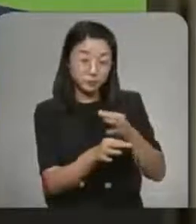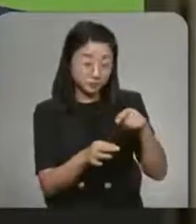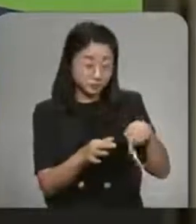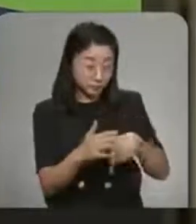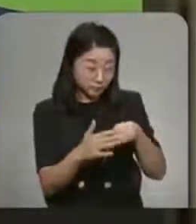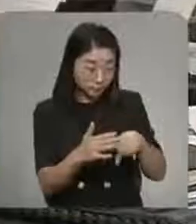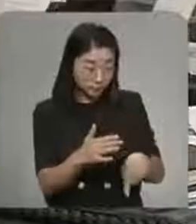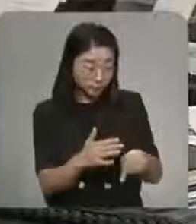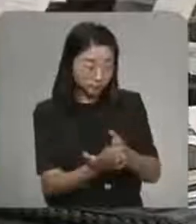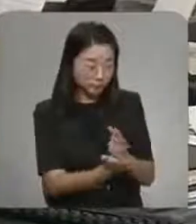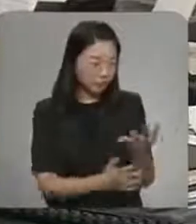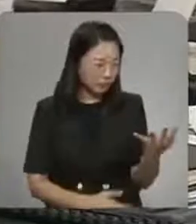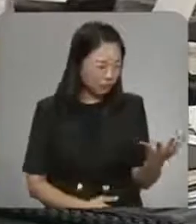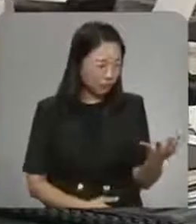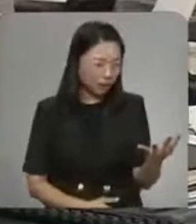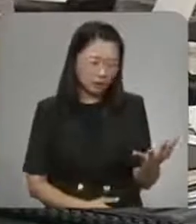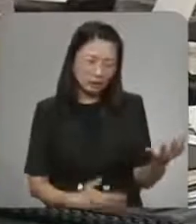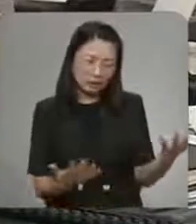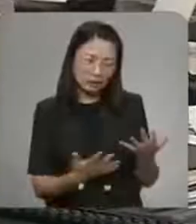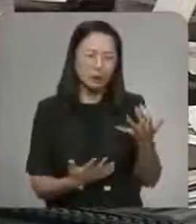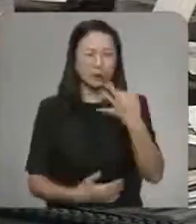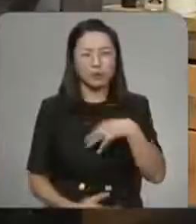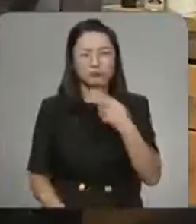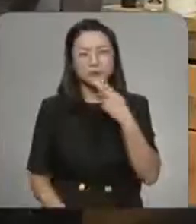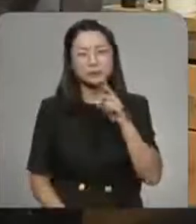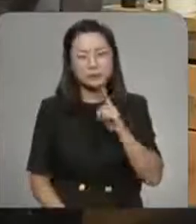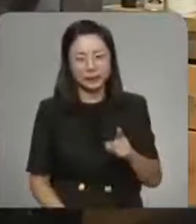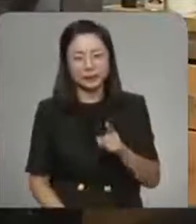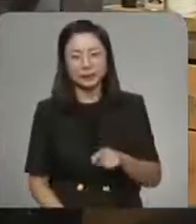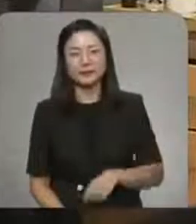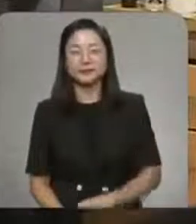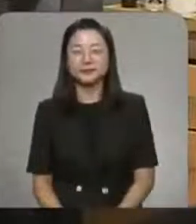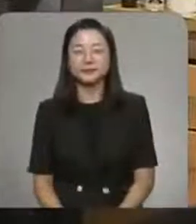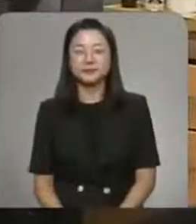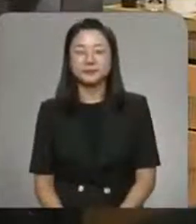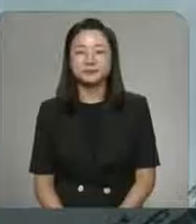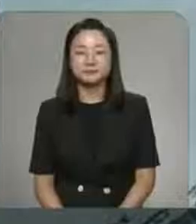있어 업무 효율이 떨어지고 있다는 게 김 지사의 생각입니다.